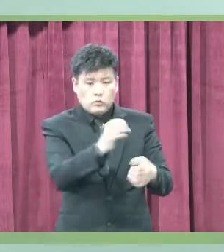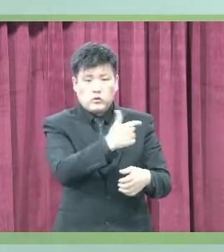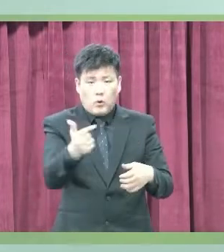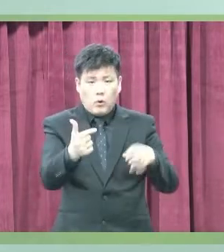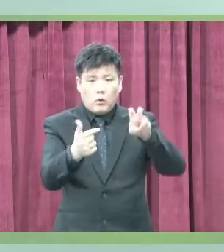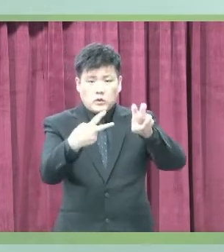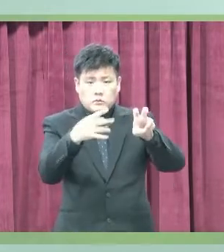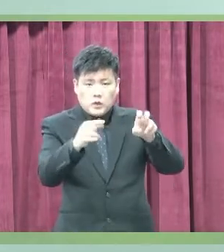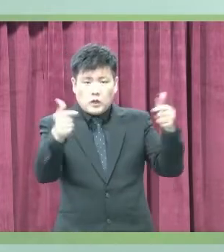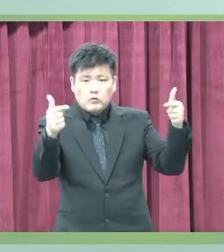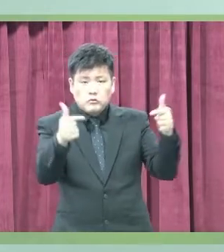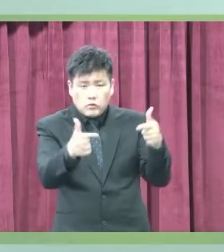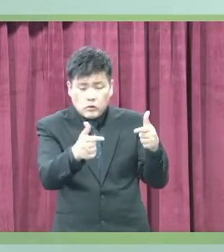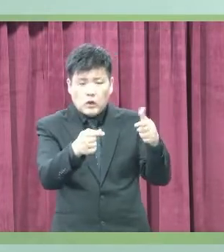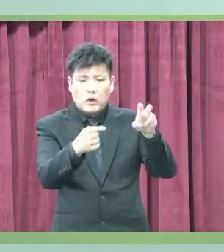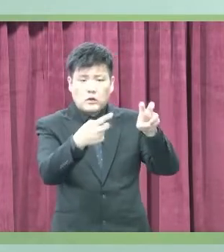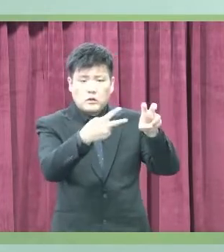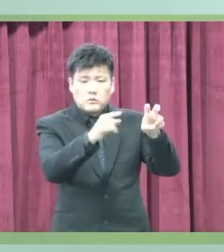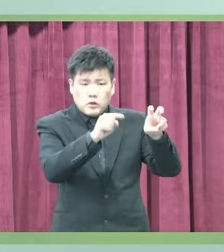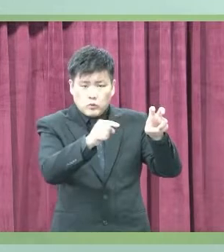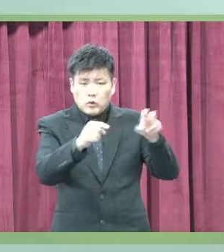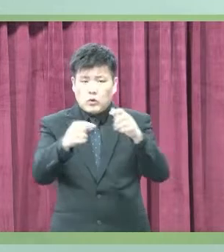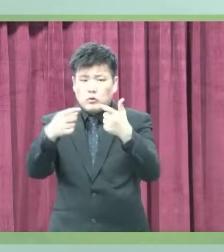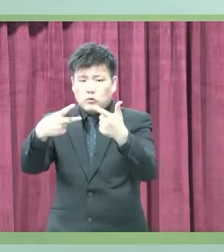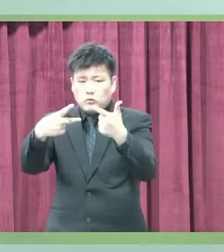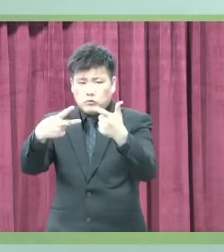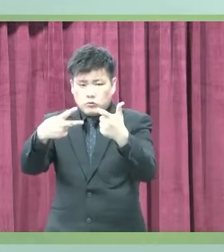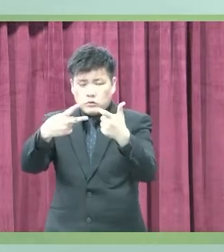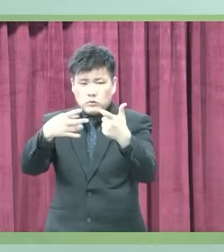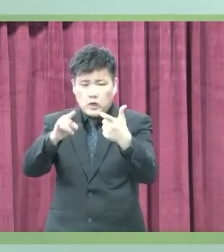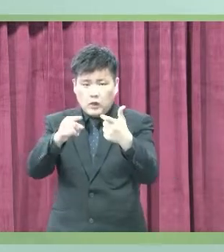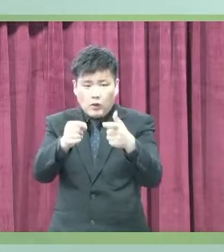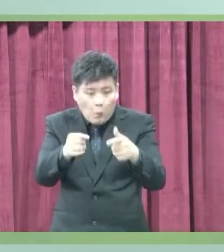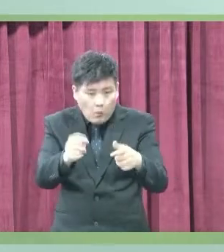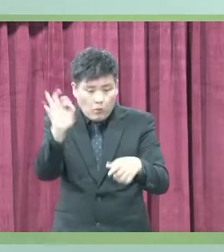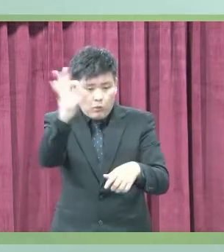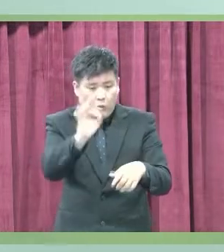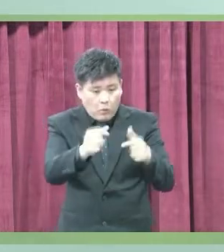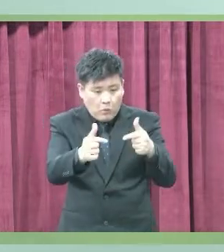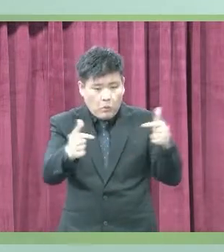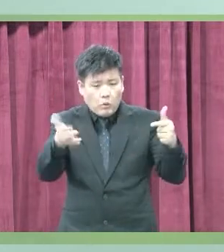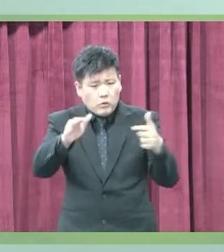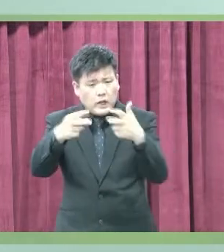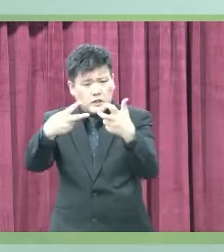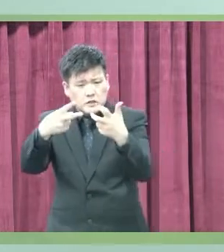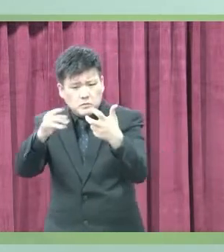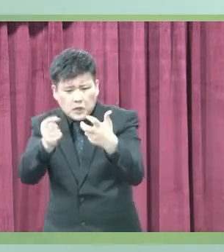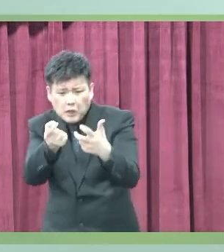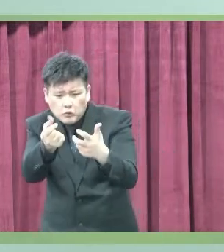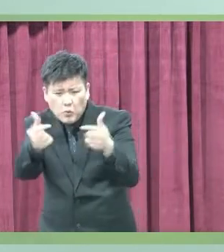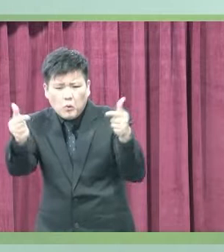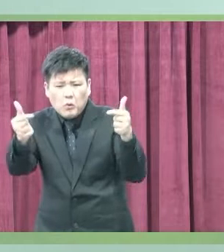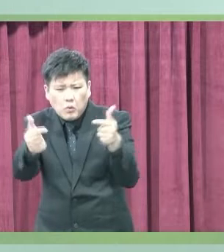줄어들었다가 20대부터 60대까지 점차 상승을 하더니 70대에 살짝 감소를 합니다. 그리고